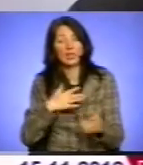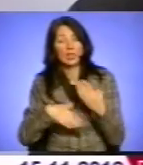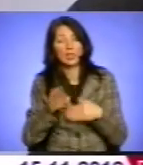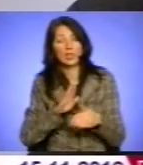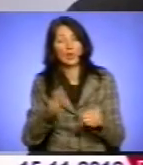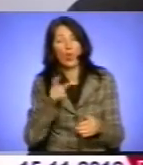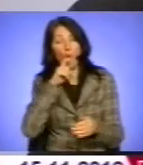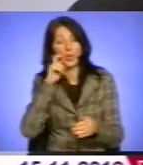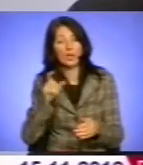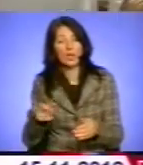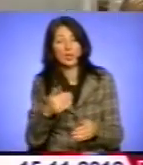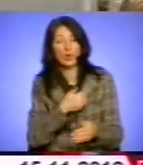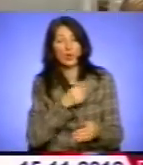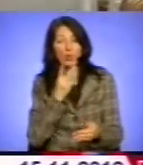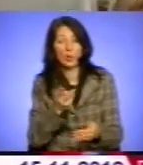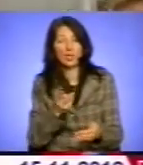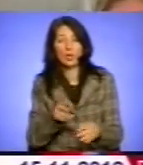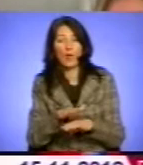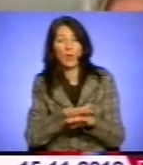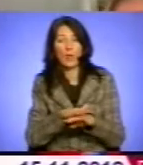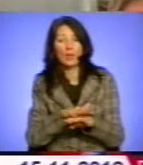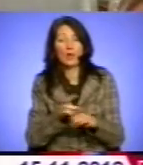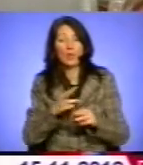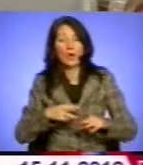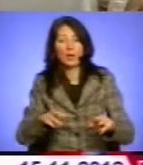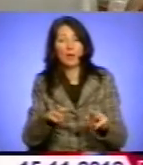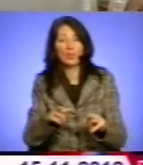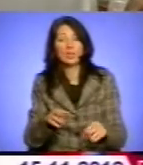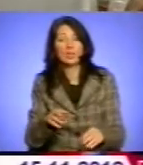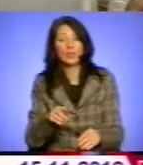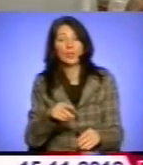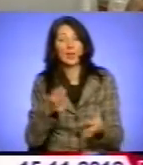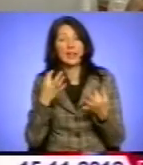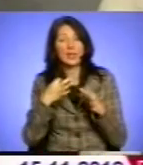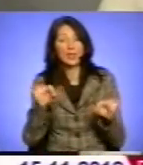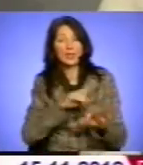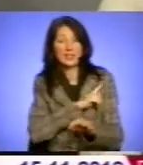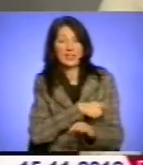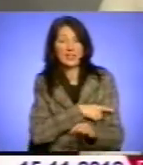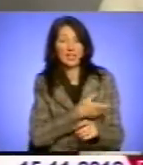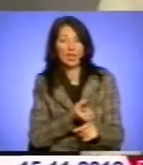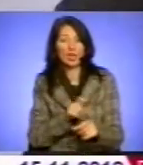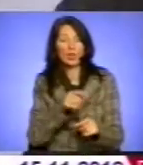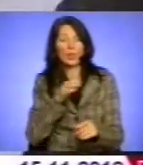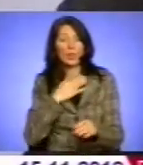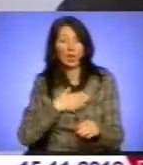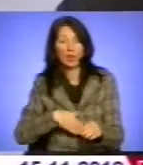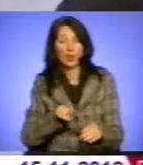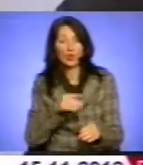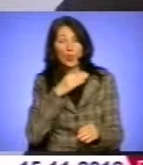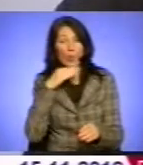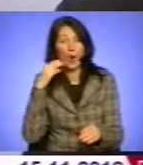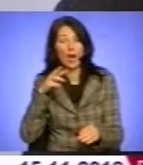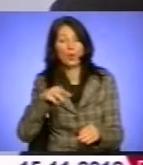українці хочуть бачити у парламенті демократичні сили. Дуже приємно, що все-таки по багатомандатних